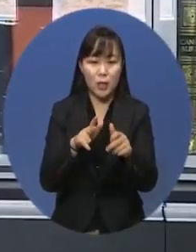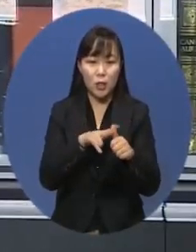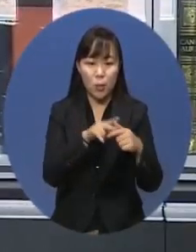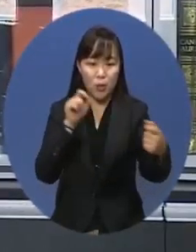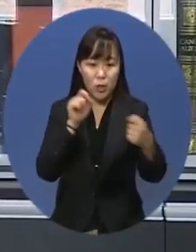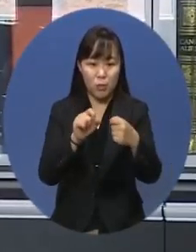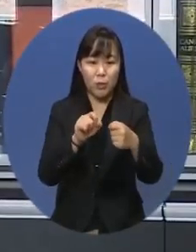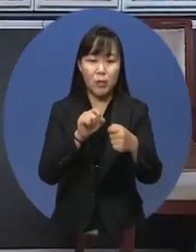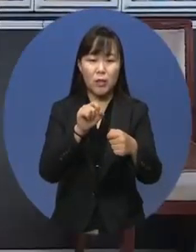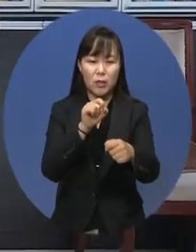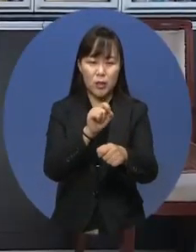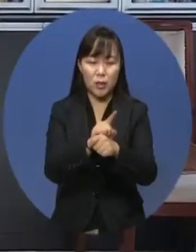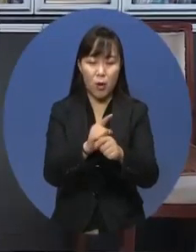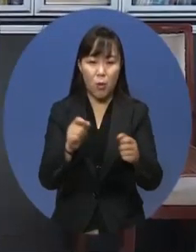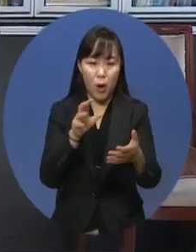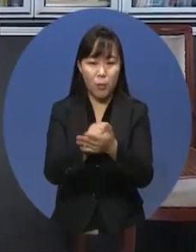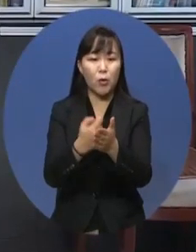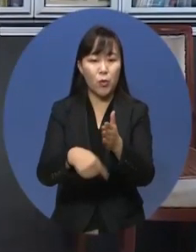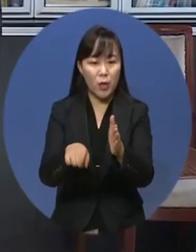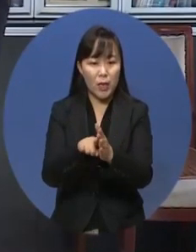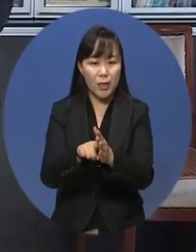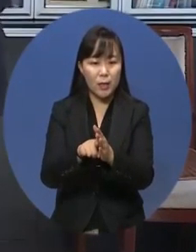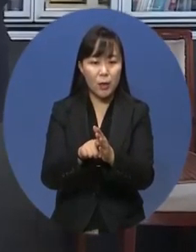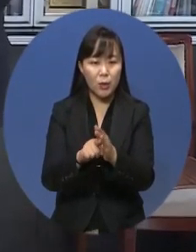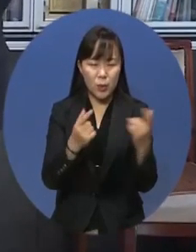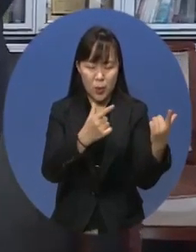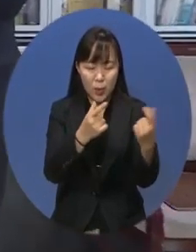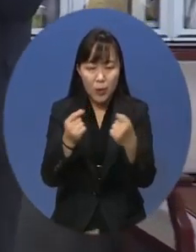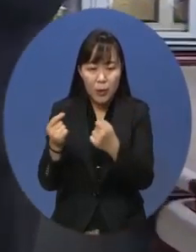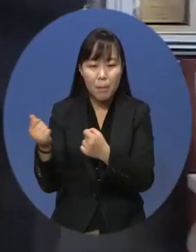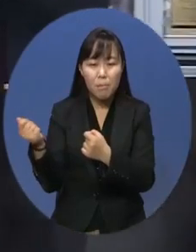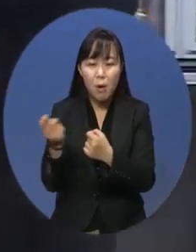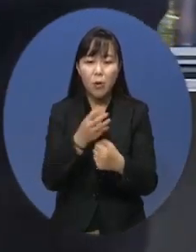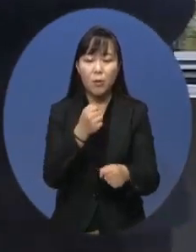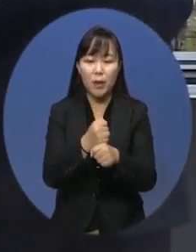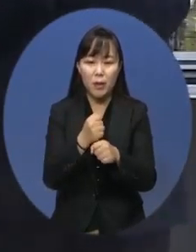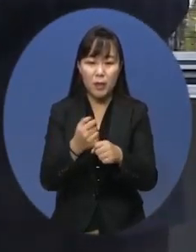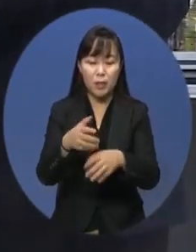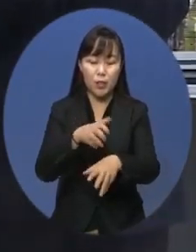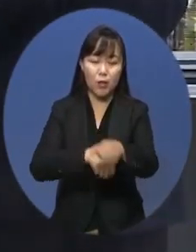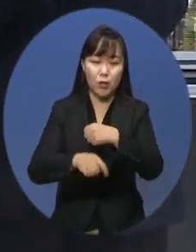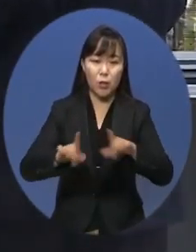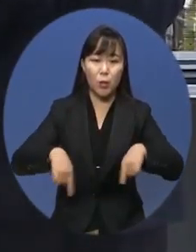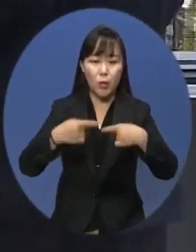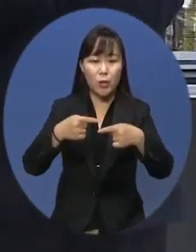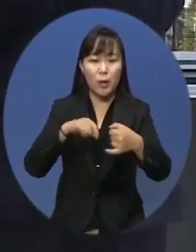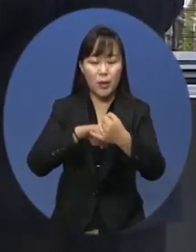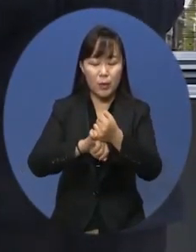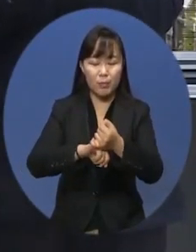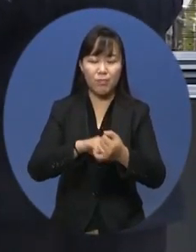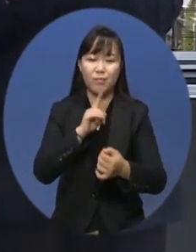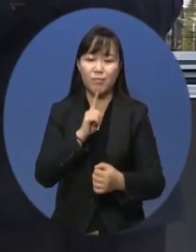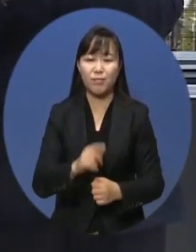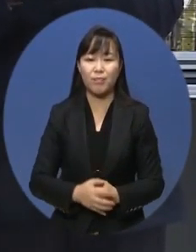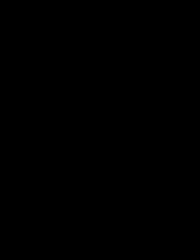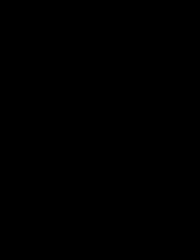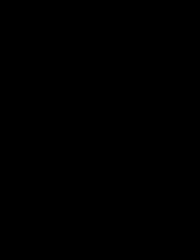확보를 위해 단일 채널 번호 만들기 캠페인에도 적극 동참할 것이라고 밝혔습니다